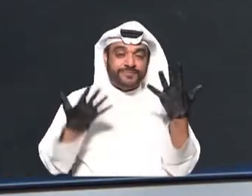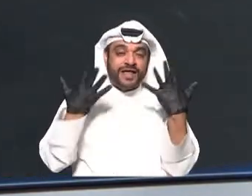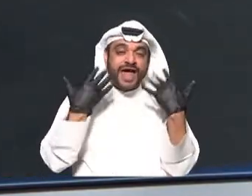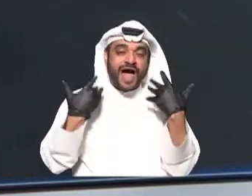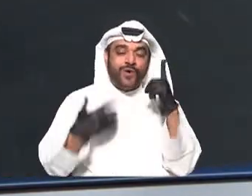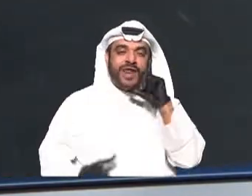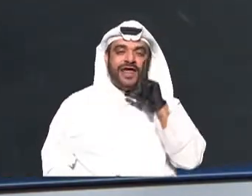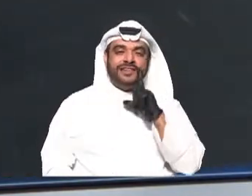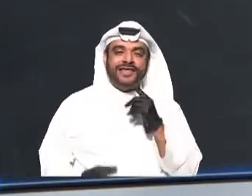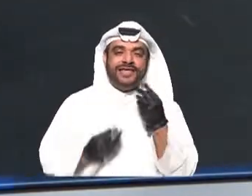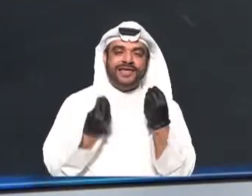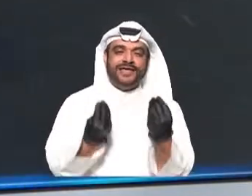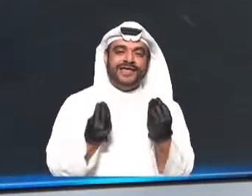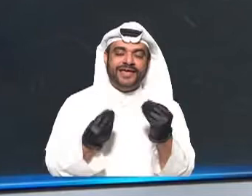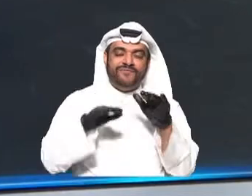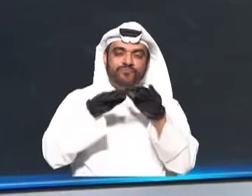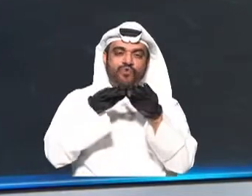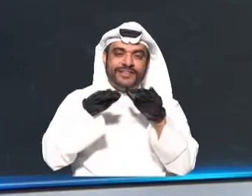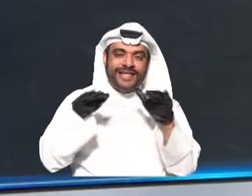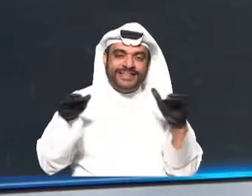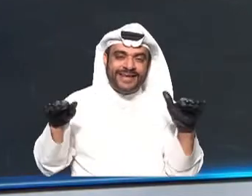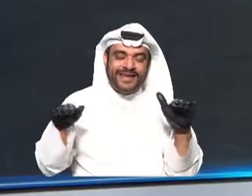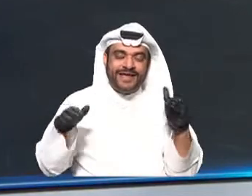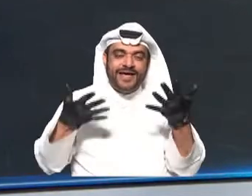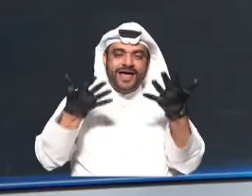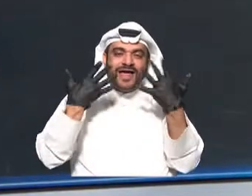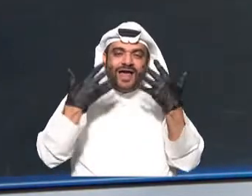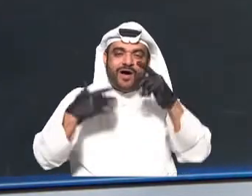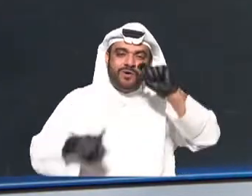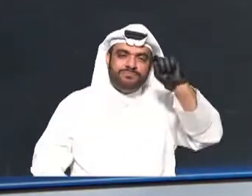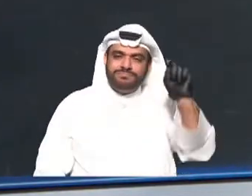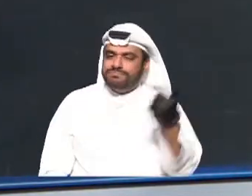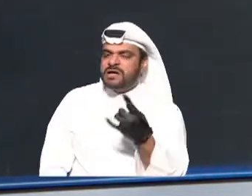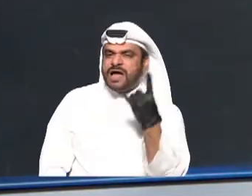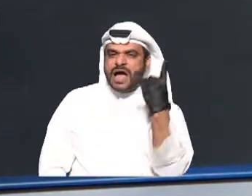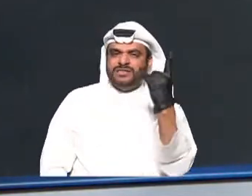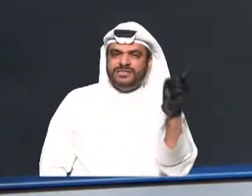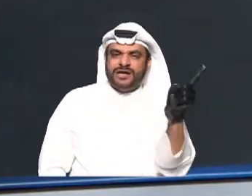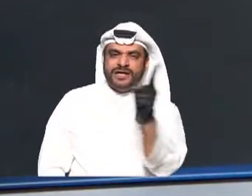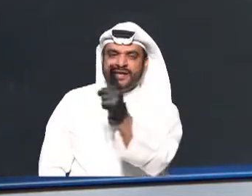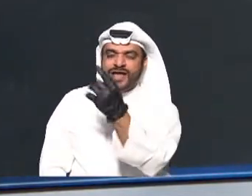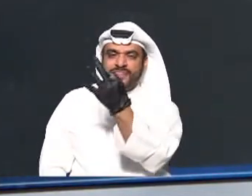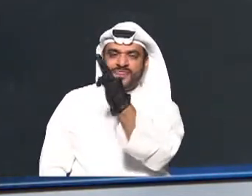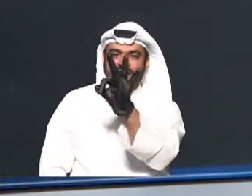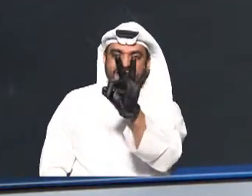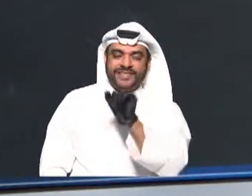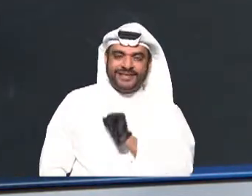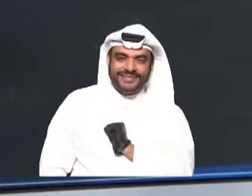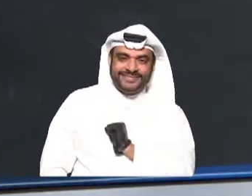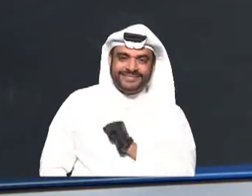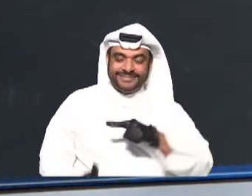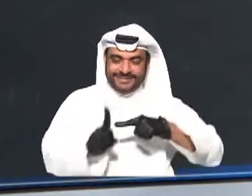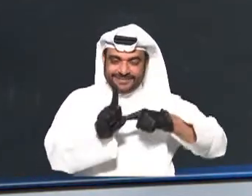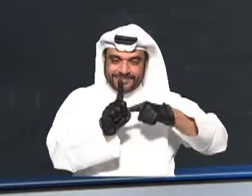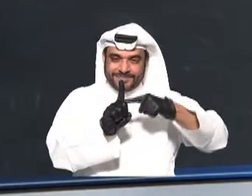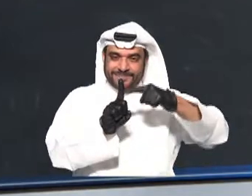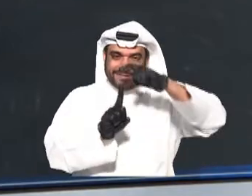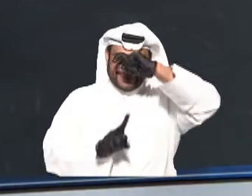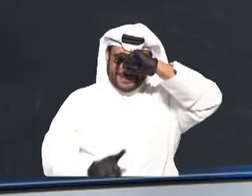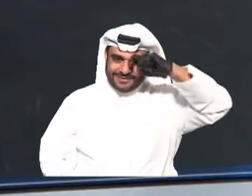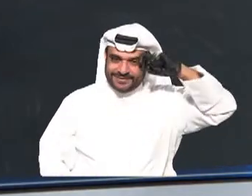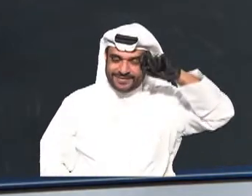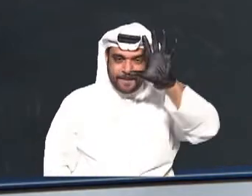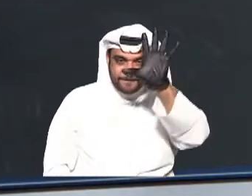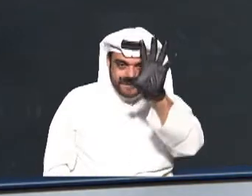خفيفة إلى معتدل السرعة، تتراوح سرعتها ما بين 10 إلى 30 كيلومتر في الساعة. درجات الحرارة متوقع في منتصف هذه الليلة قد تصل